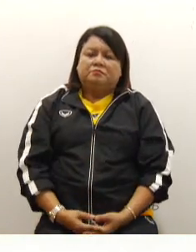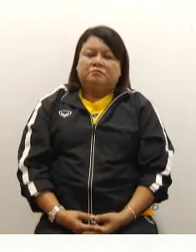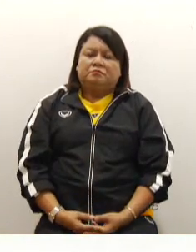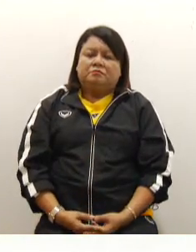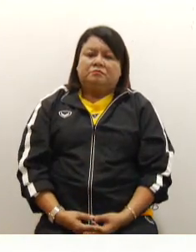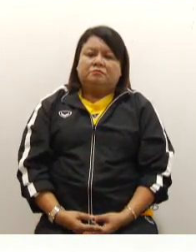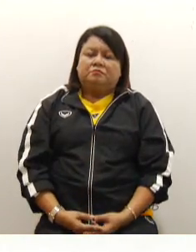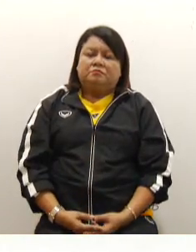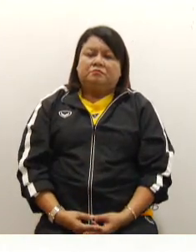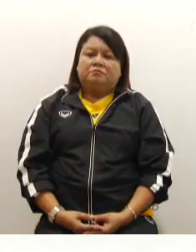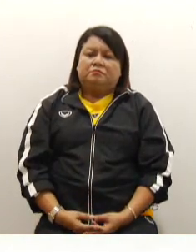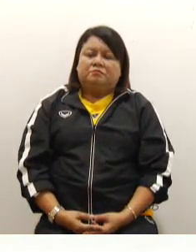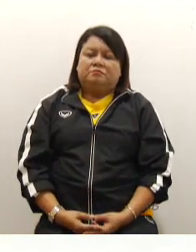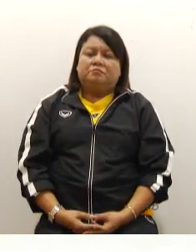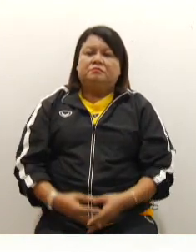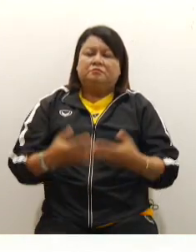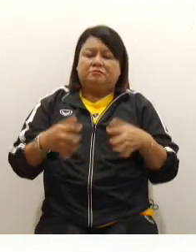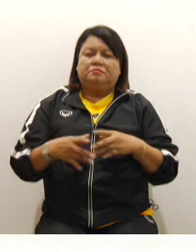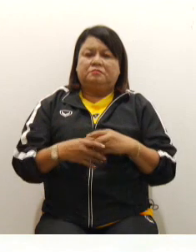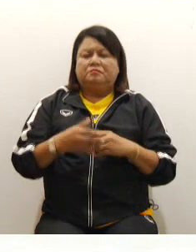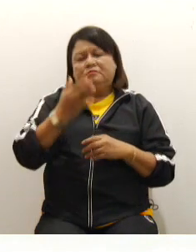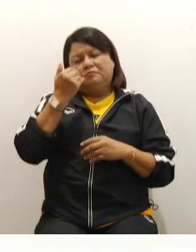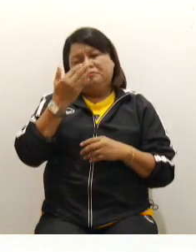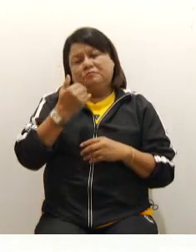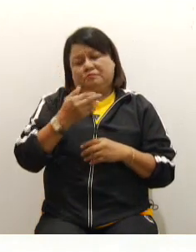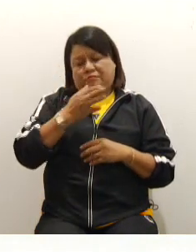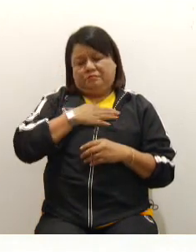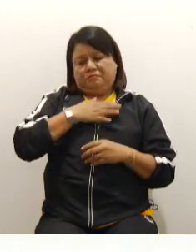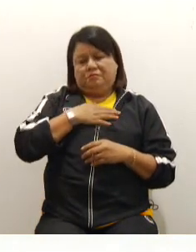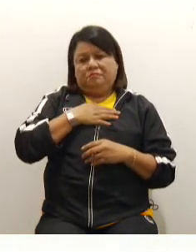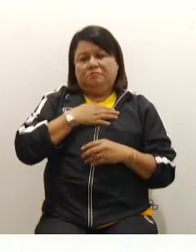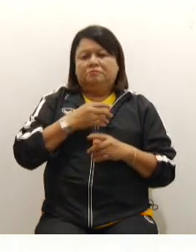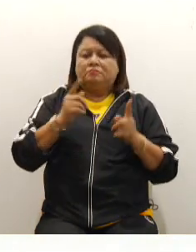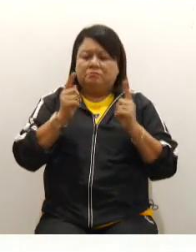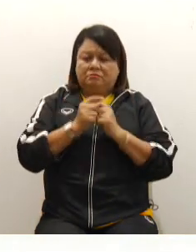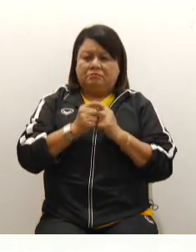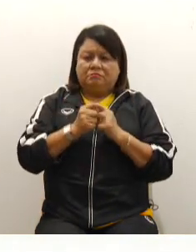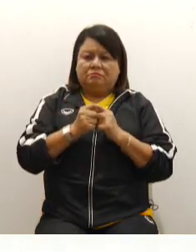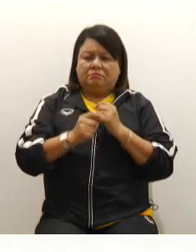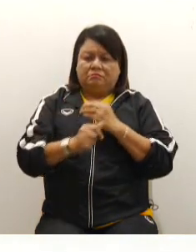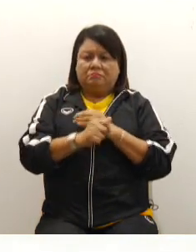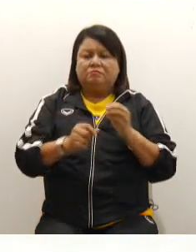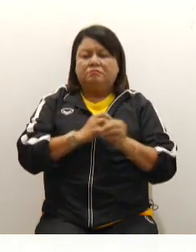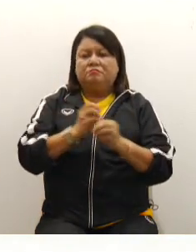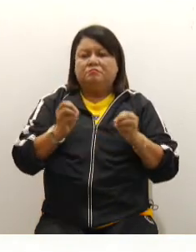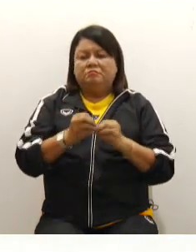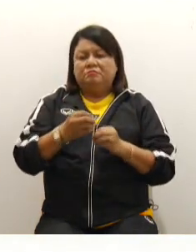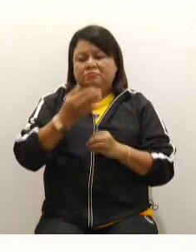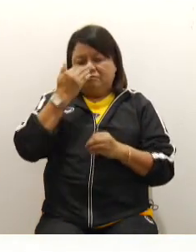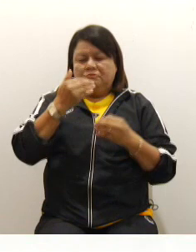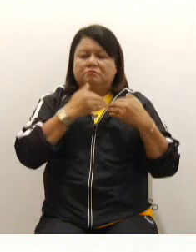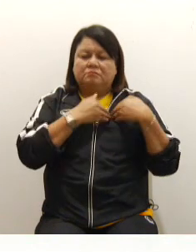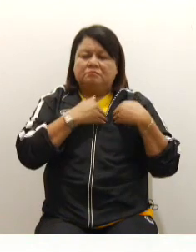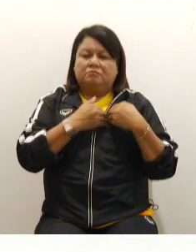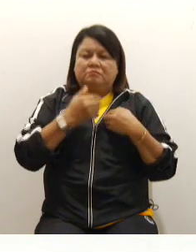ประเทศนะคะอันนั้นก็คือกลับมาเรื่องของเราว่าทำไมตัวเองถึงติดเรื่องเกี่ยวกับความปลอดภัยมาตลอดเวลาว่ามันประทับใจมาก